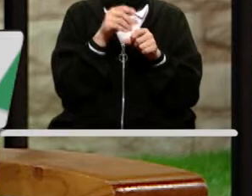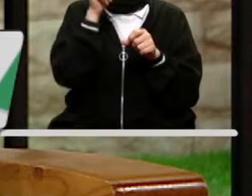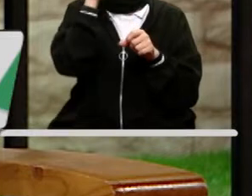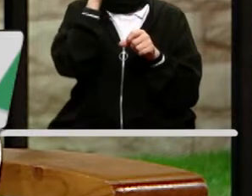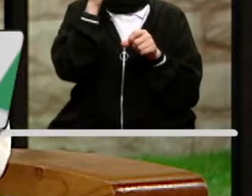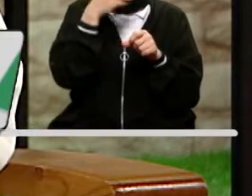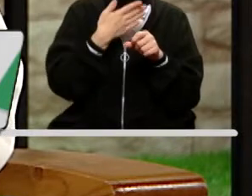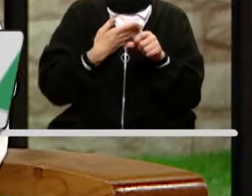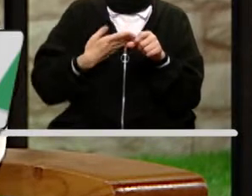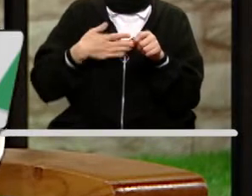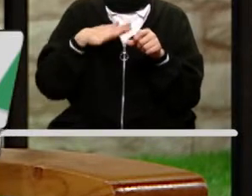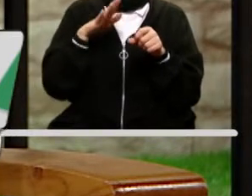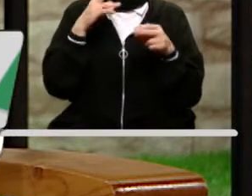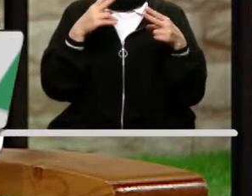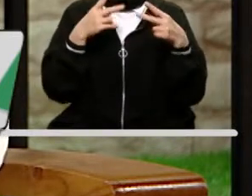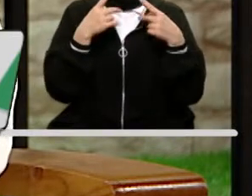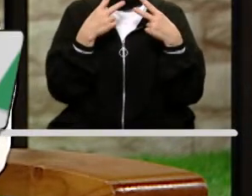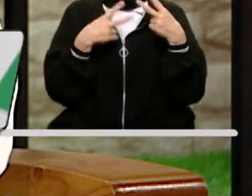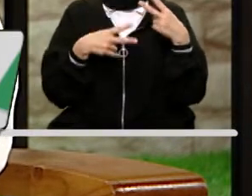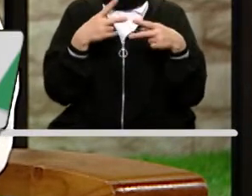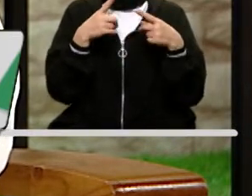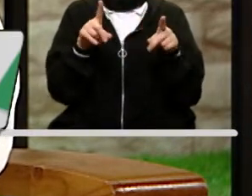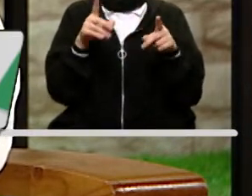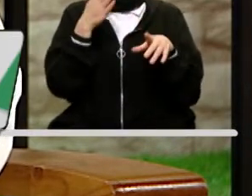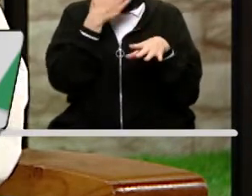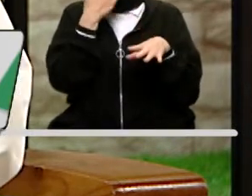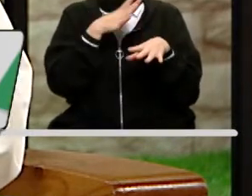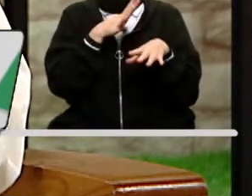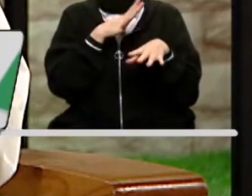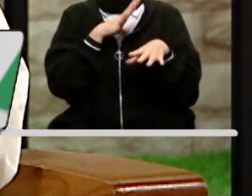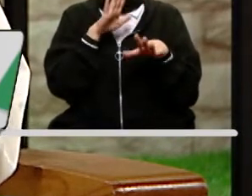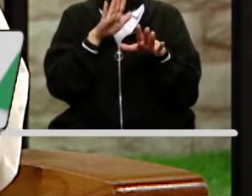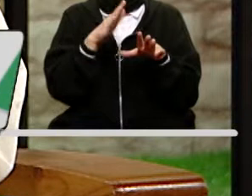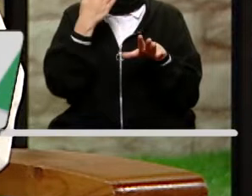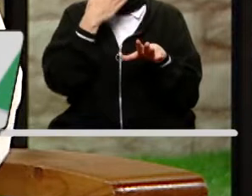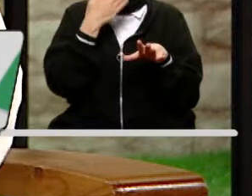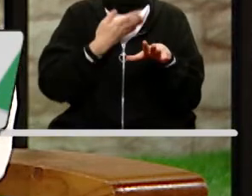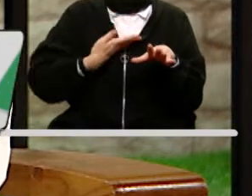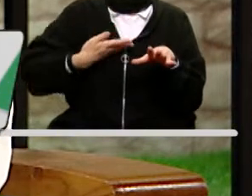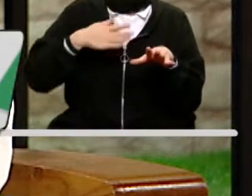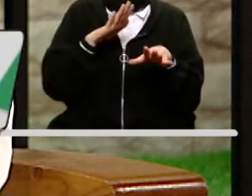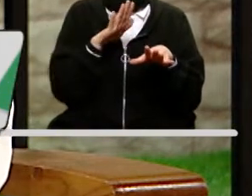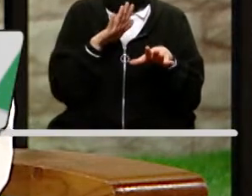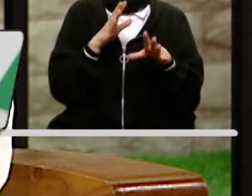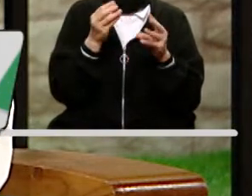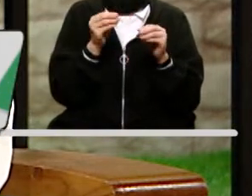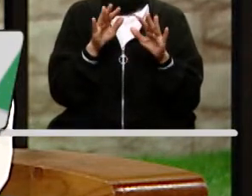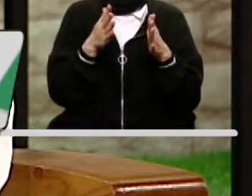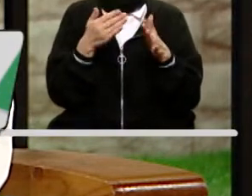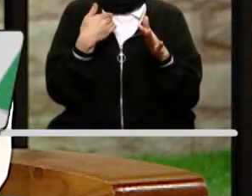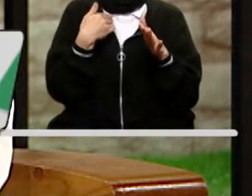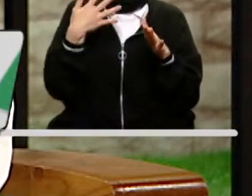istisnai okullar var ama okullarda da pek sevilmeyebilir. Şimdi bu okul öncesinde niye bu kadar yaygın? Ben yaklaşık 15 yıllık okul